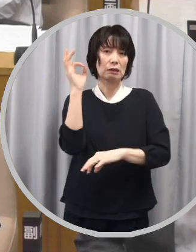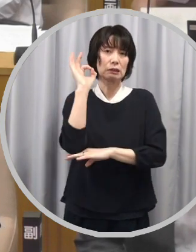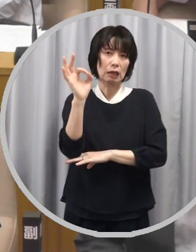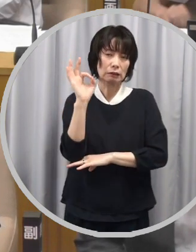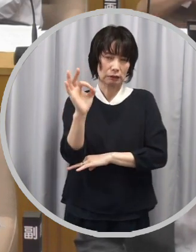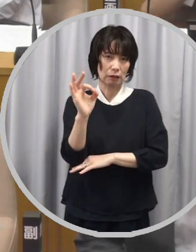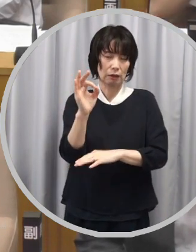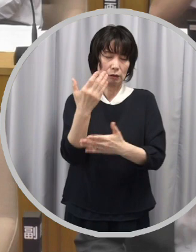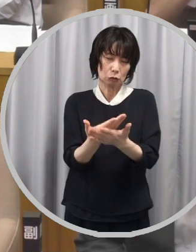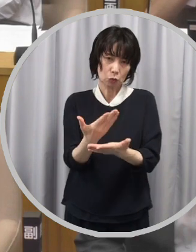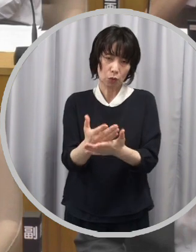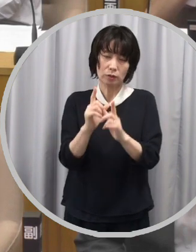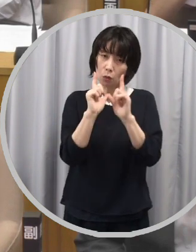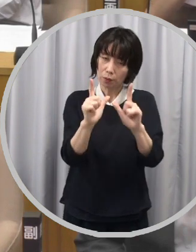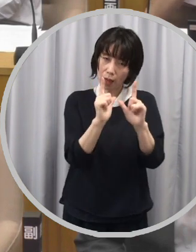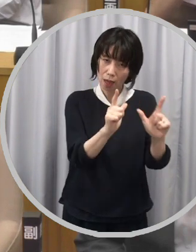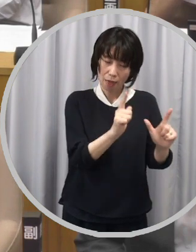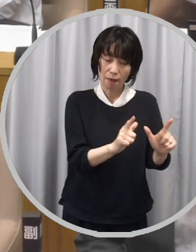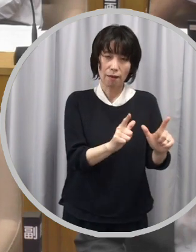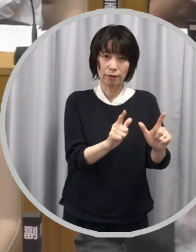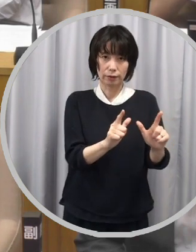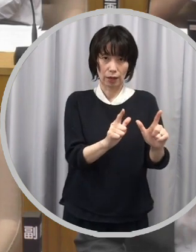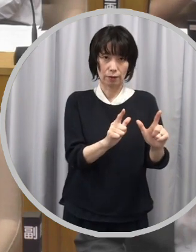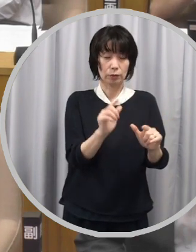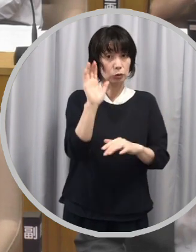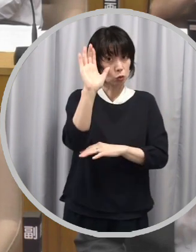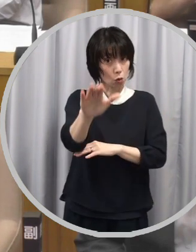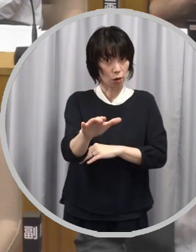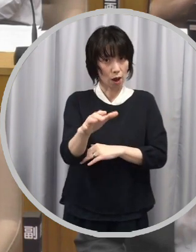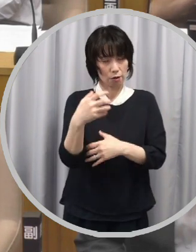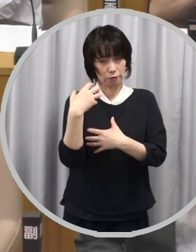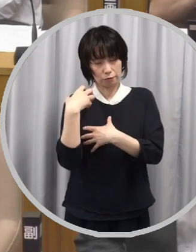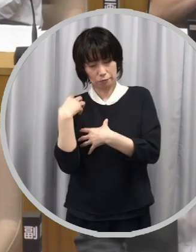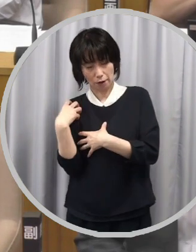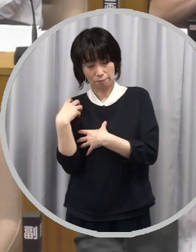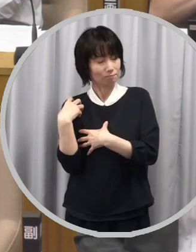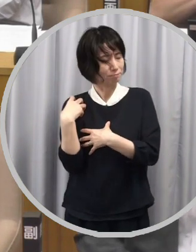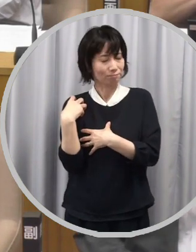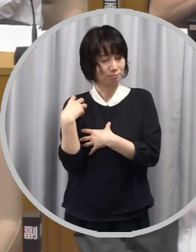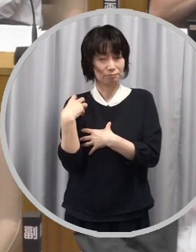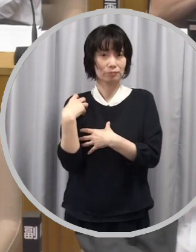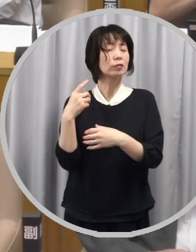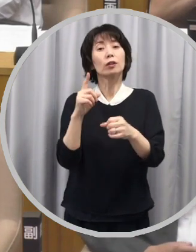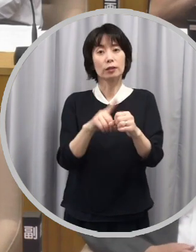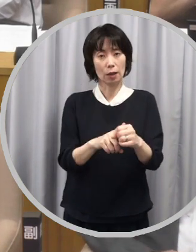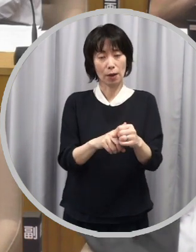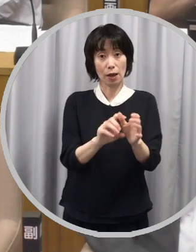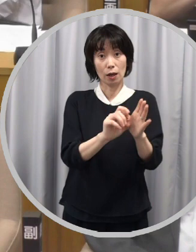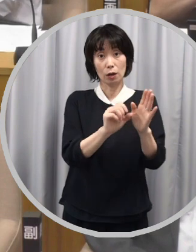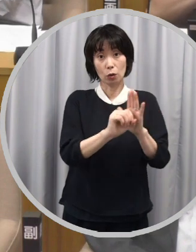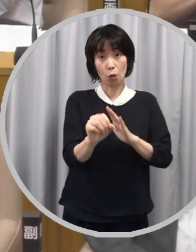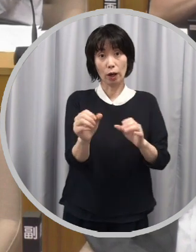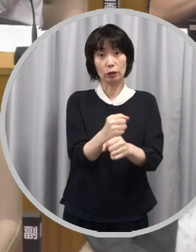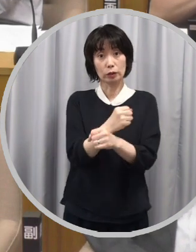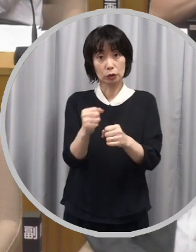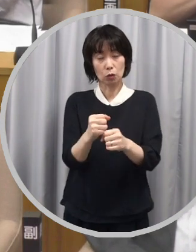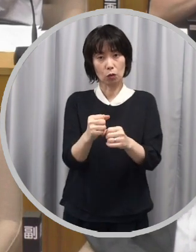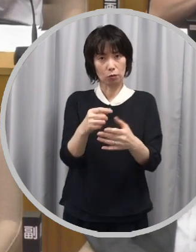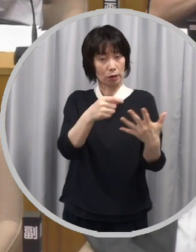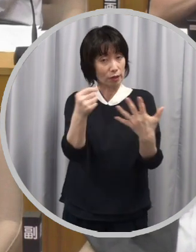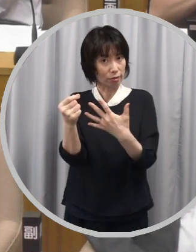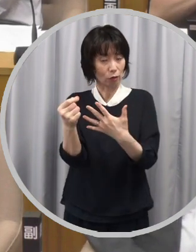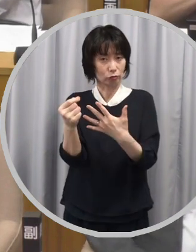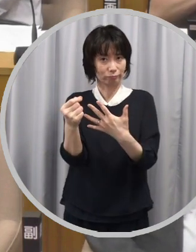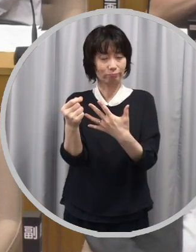に応えつつ、将来世代に過度な負担を残すことのないよう、効果的な事業の選択や極